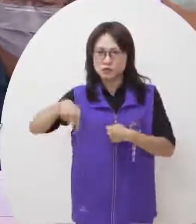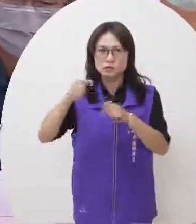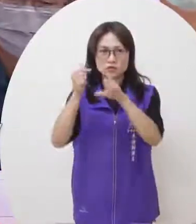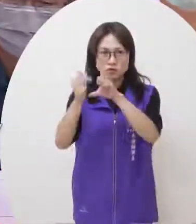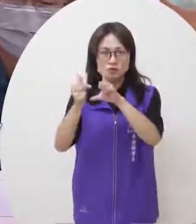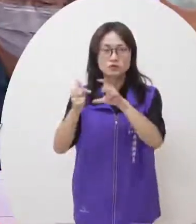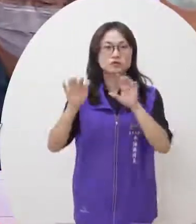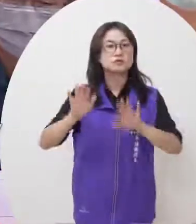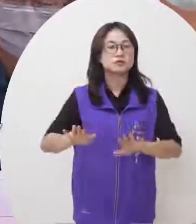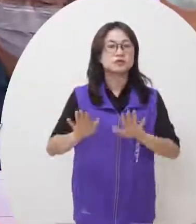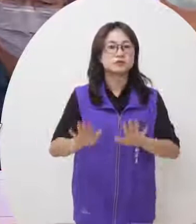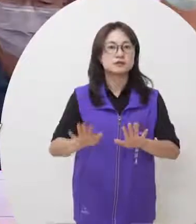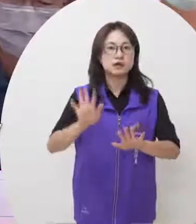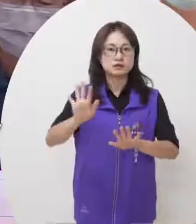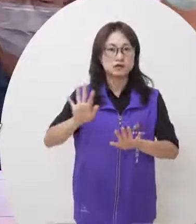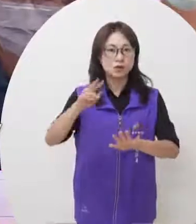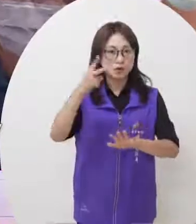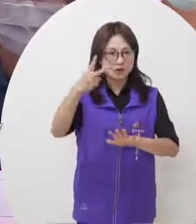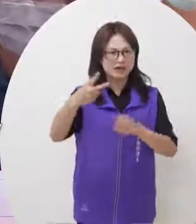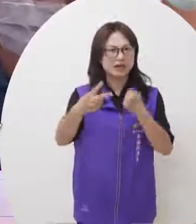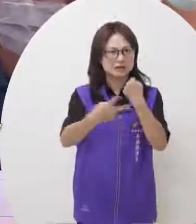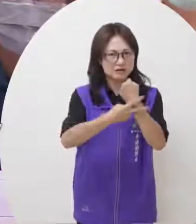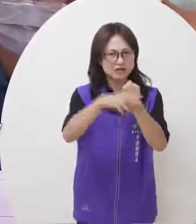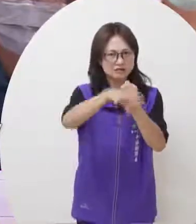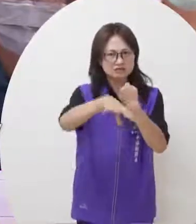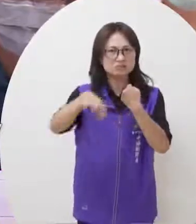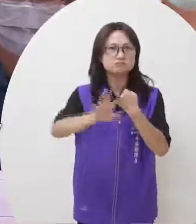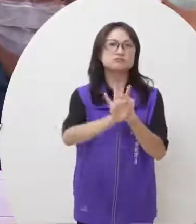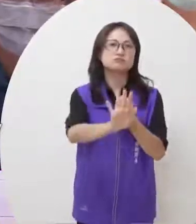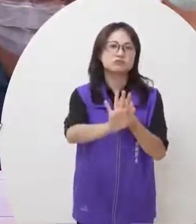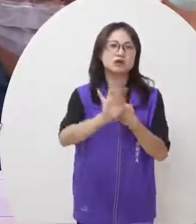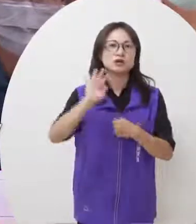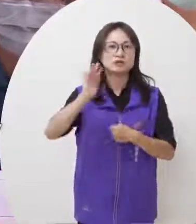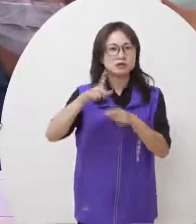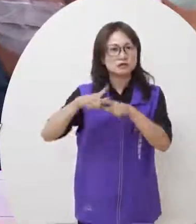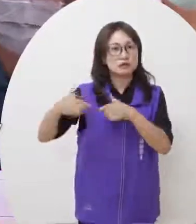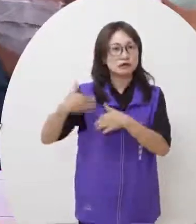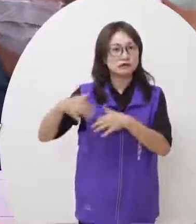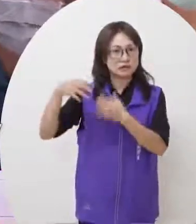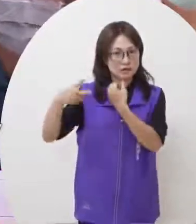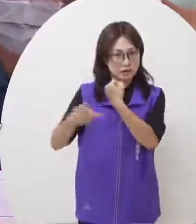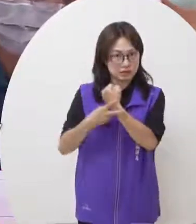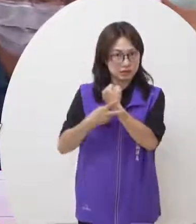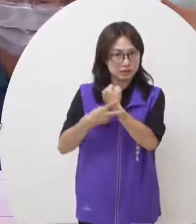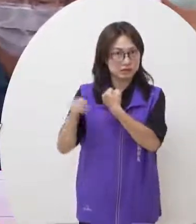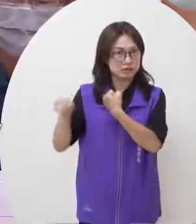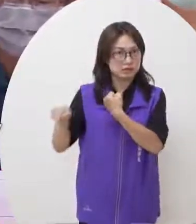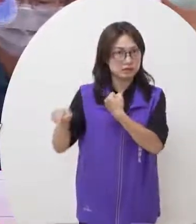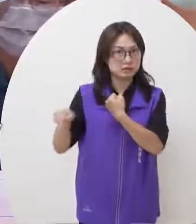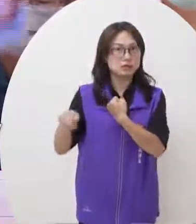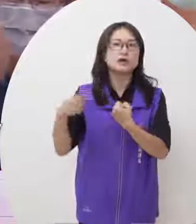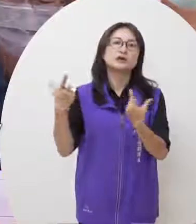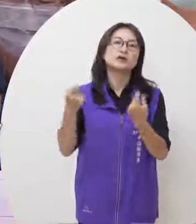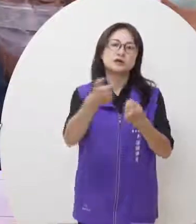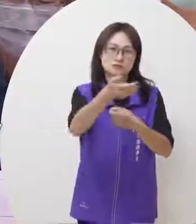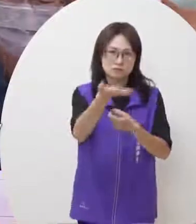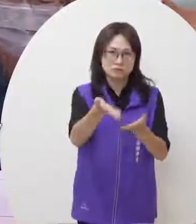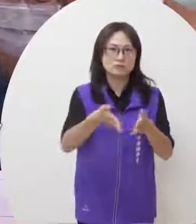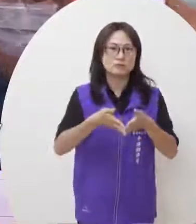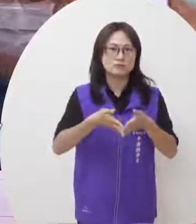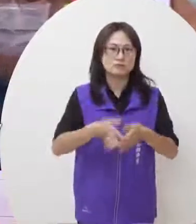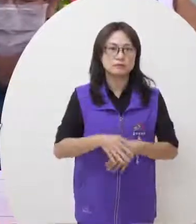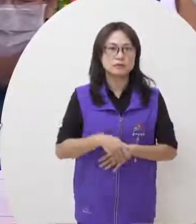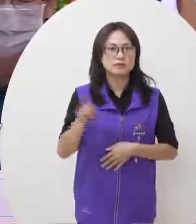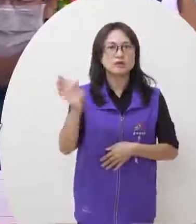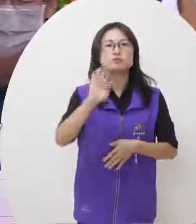有兩例有啦，但是大平里其中一例啦，這也是要給你感謝啦，這足不